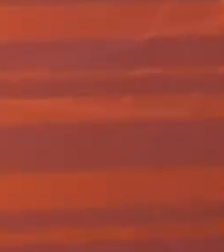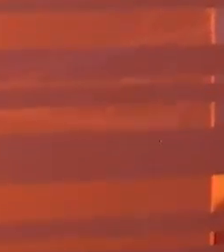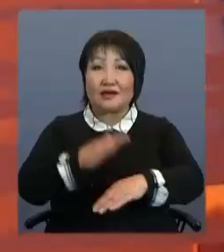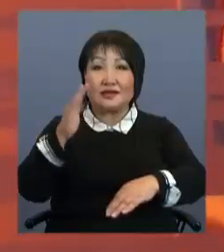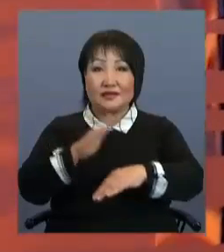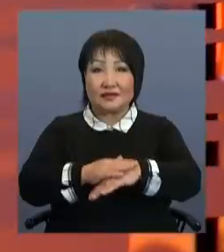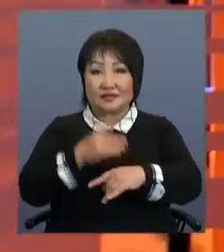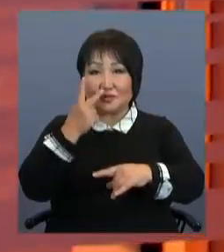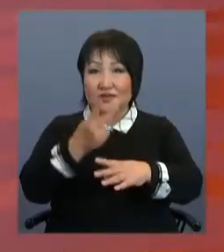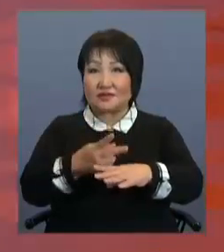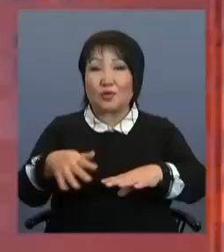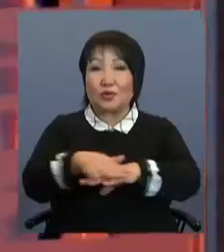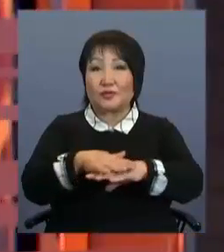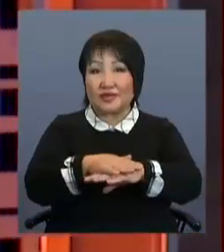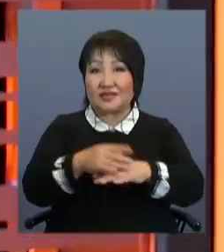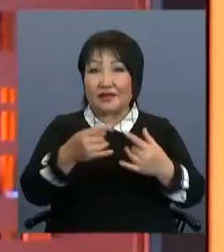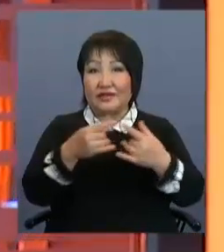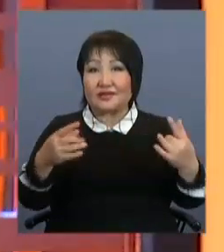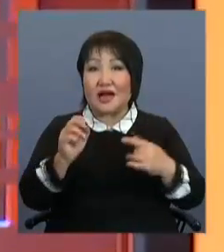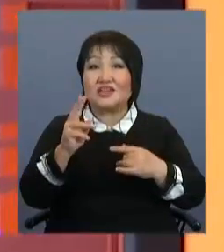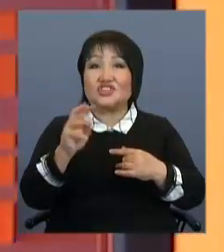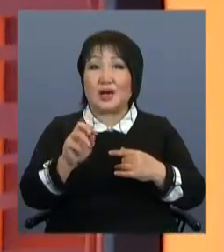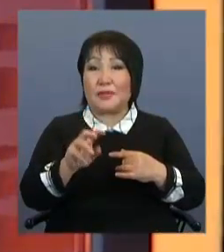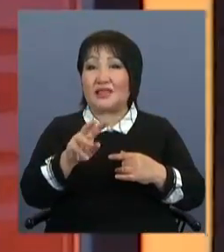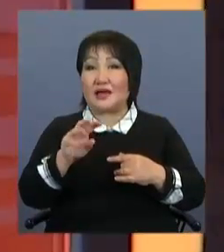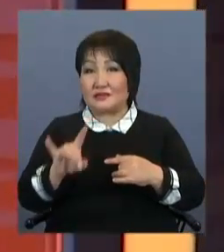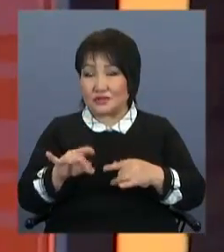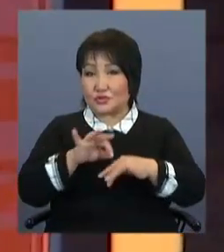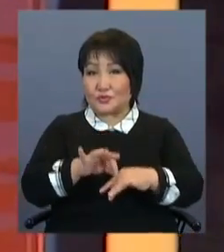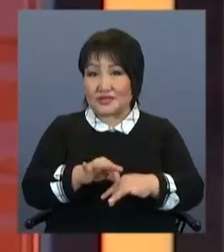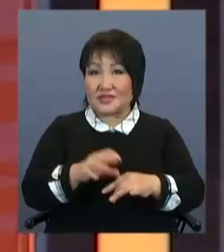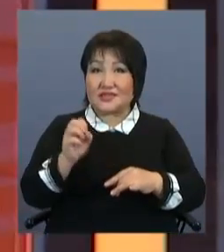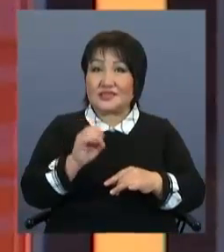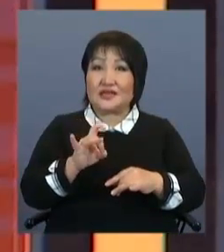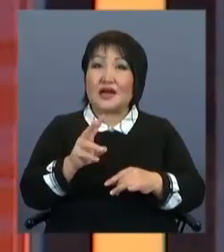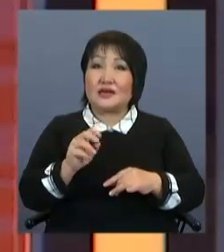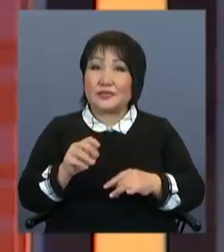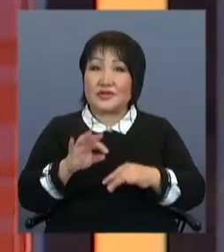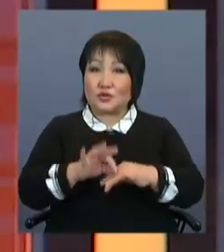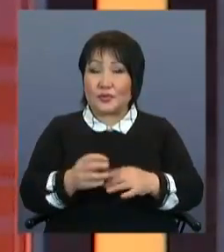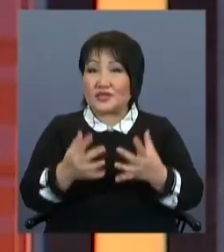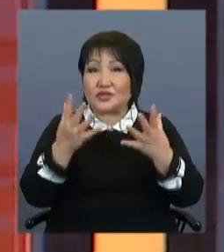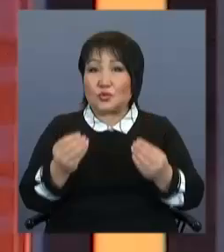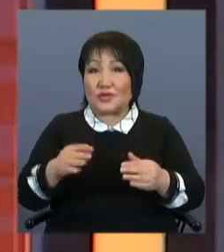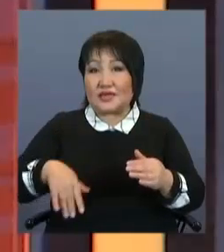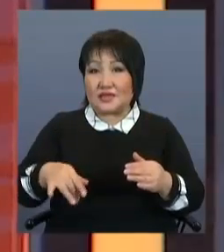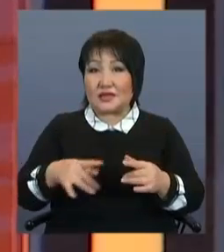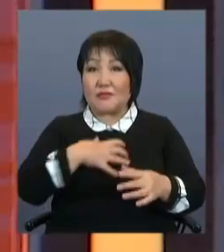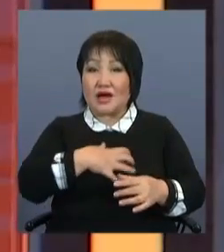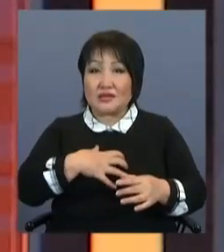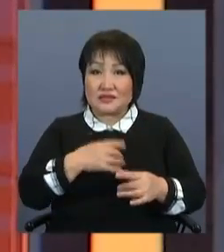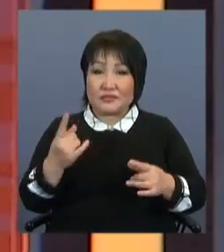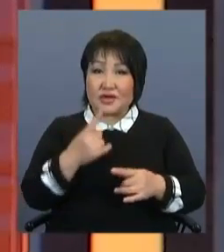Әлі кеш көзі қарақты көрермен, эфирде Ақша Амалаң оның жүргізушісімен Әйгерім Ердәулет қыза. Бірнеше күннен кейін еліміздегі ең маңызды датаның бірі